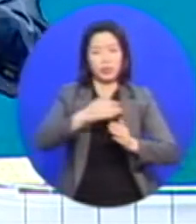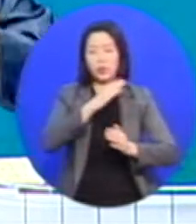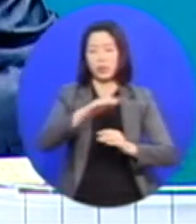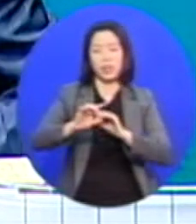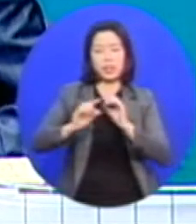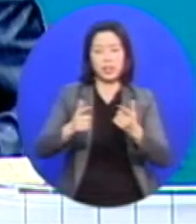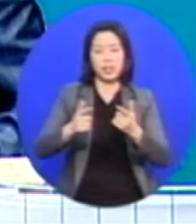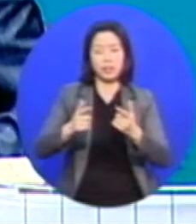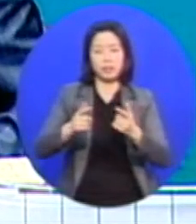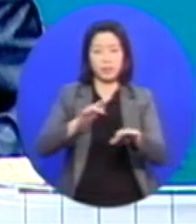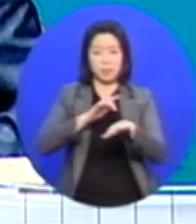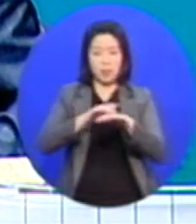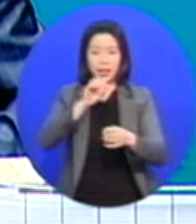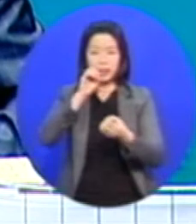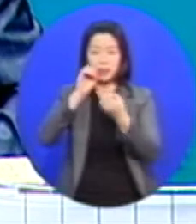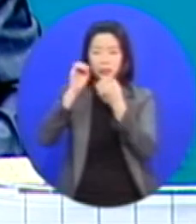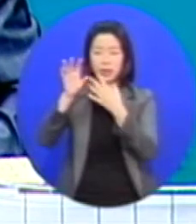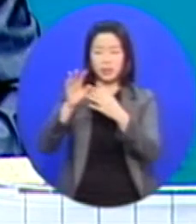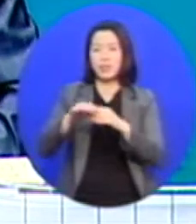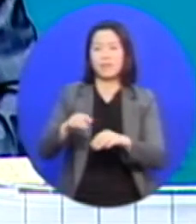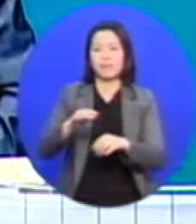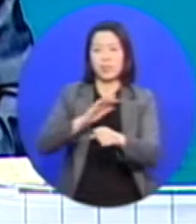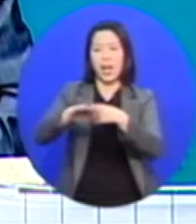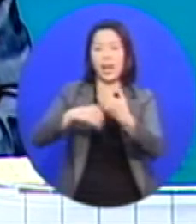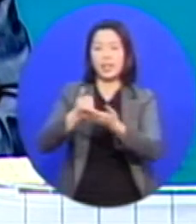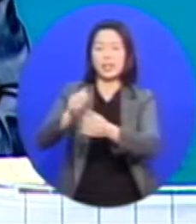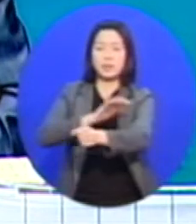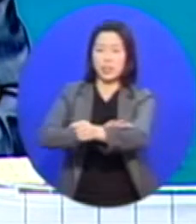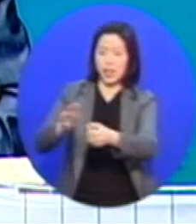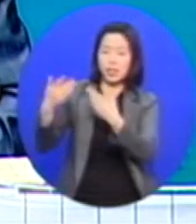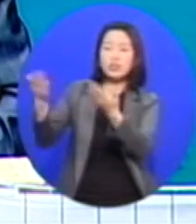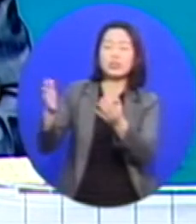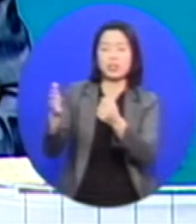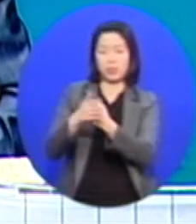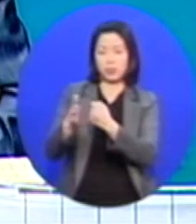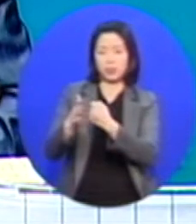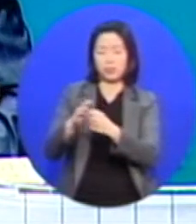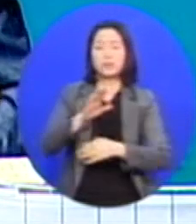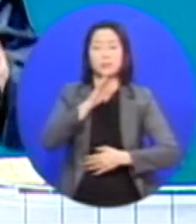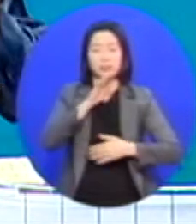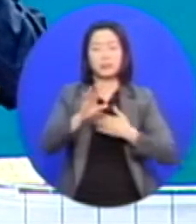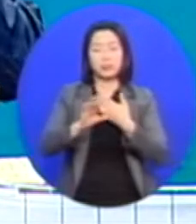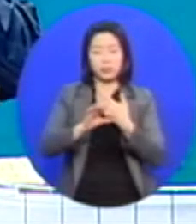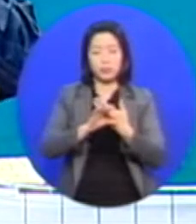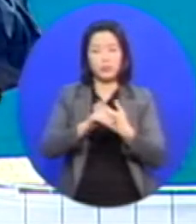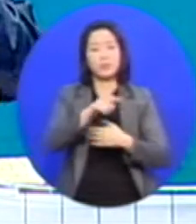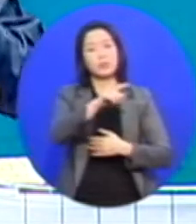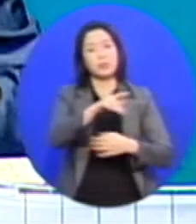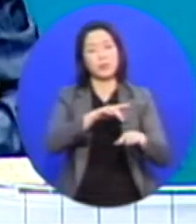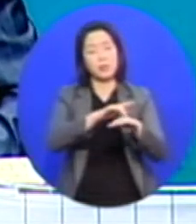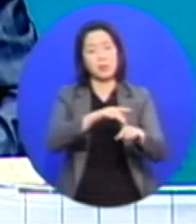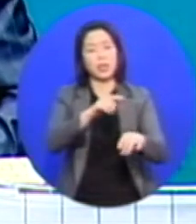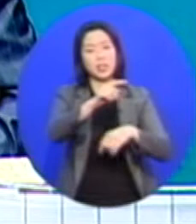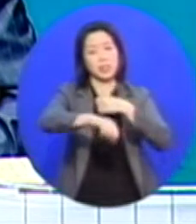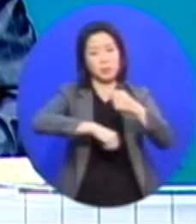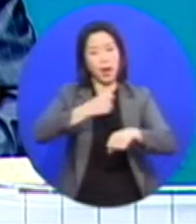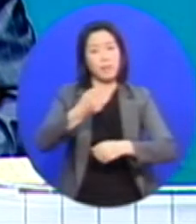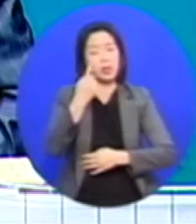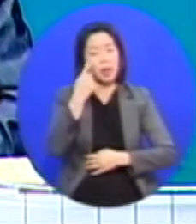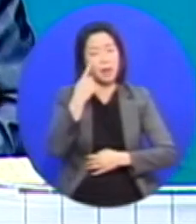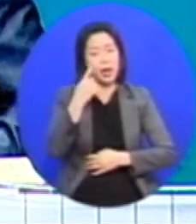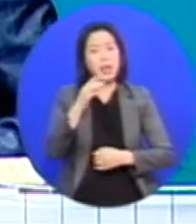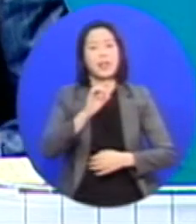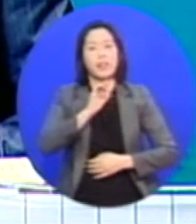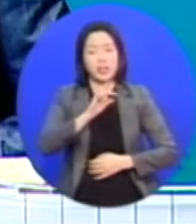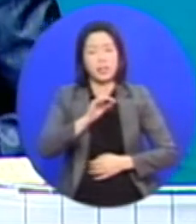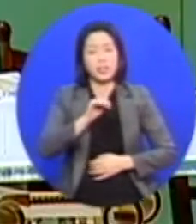해주시니까 그런거예요 그러면 너무 안 될 한번 해봐 그 대신에 욥의 생명은 건드리면 안 된다